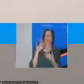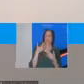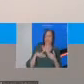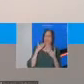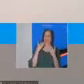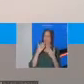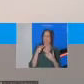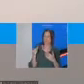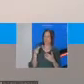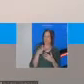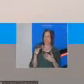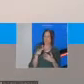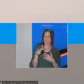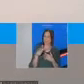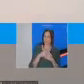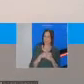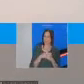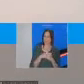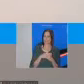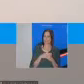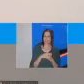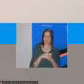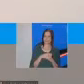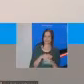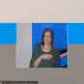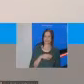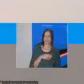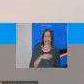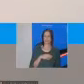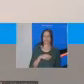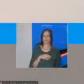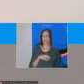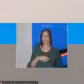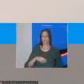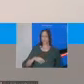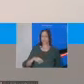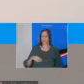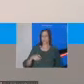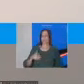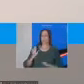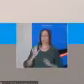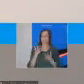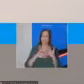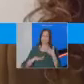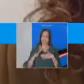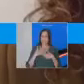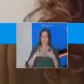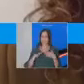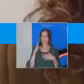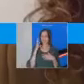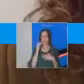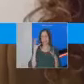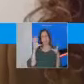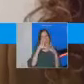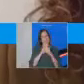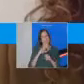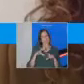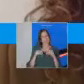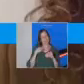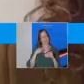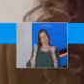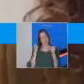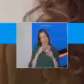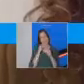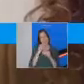אני רוצה ברשותכן להודות לשתכן, עדינה ווגל אלון, מנהלת ג'סטית ישראל, אביטל ליבוביץ', מנכלית הוועד היהודי אמריקאי בישראל. מאוד נעמתם לי, תהנו